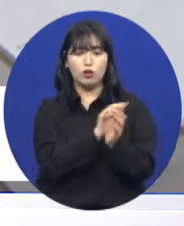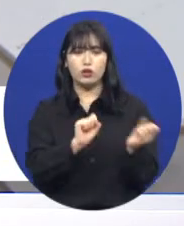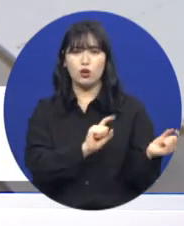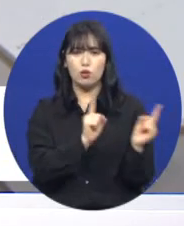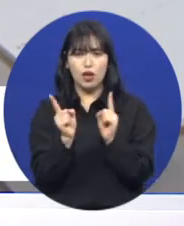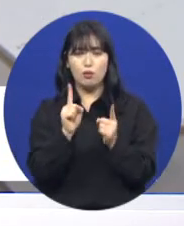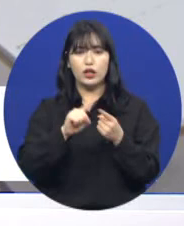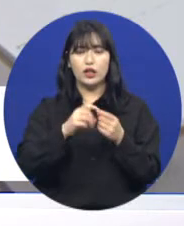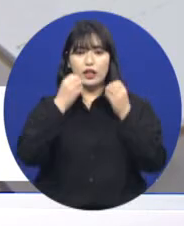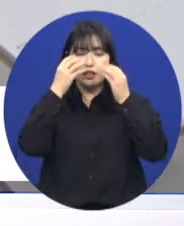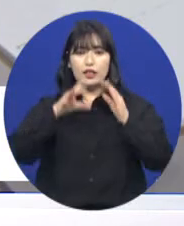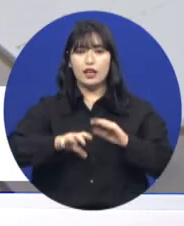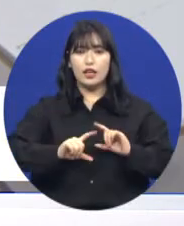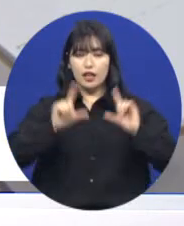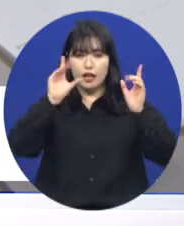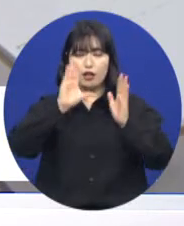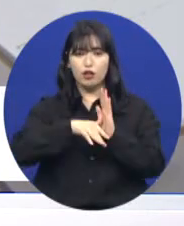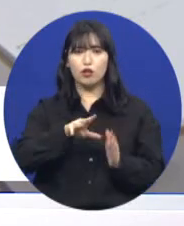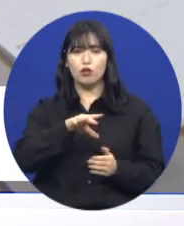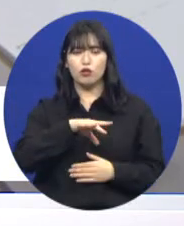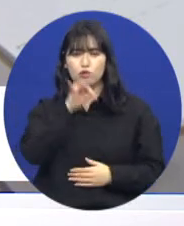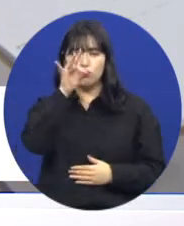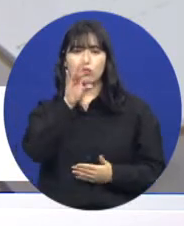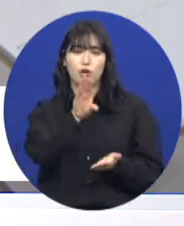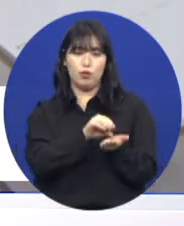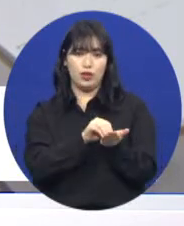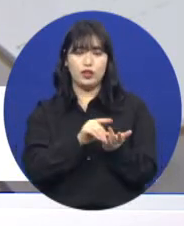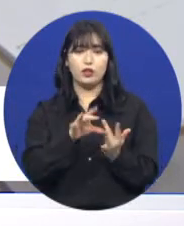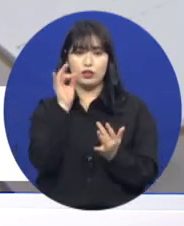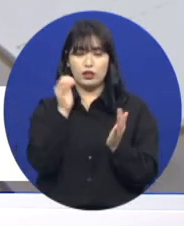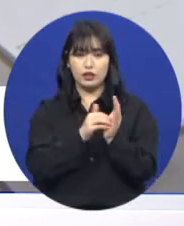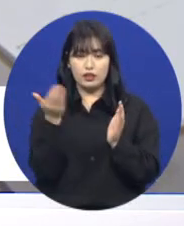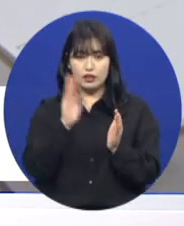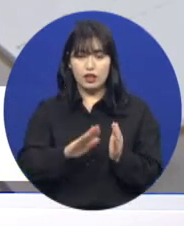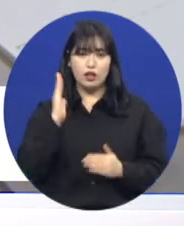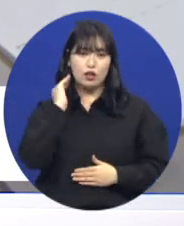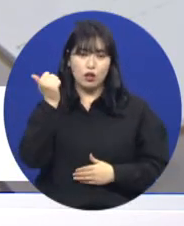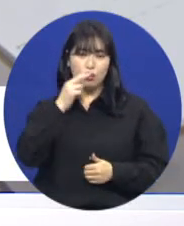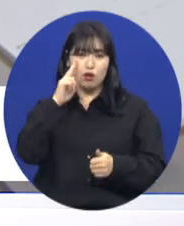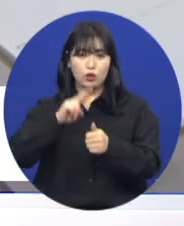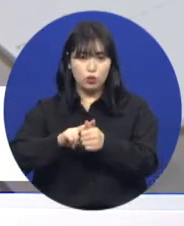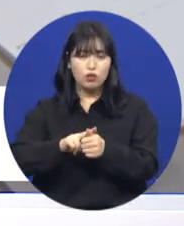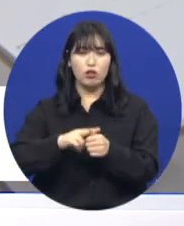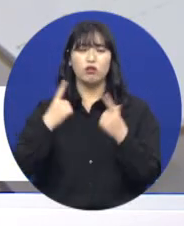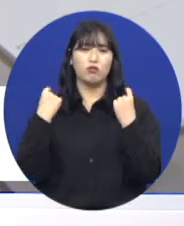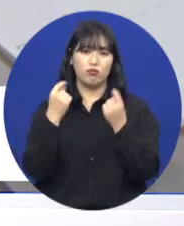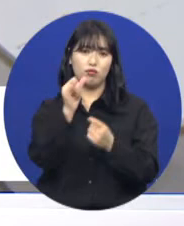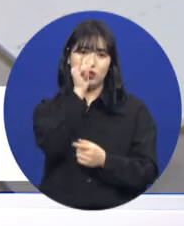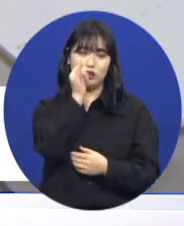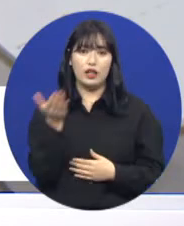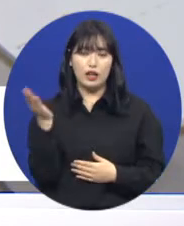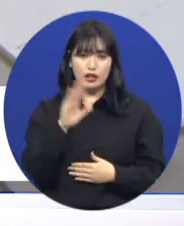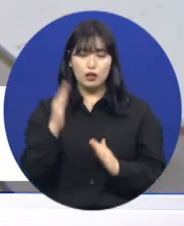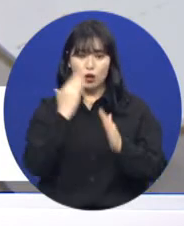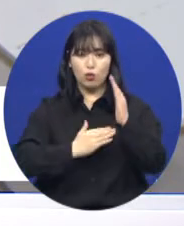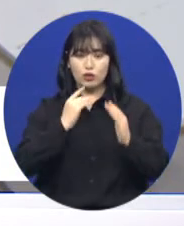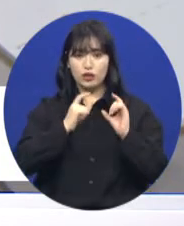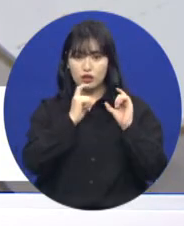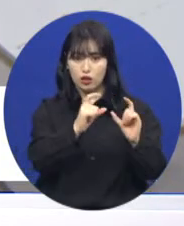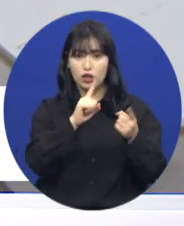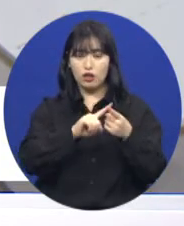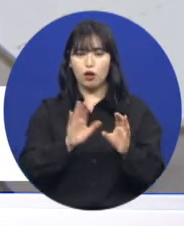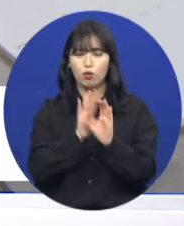회복을 새해 최우선 과제로 꼽았는데요. 대권에 도전 의지는 여전했습니다. 하지만 공식 선언은